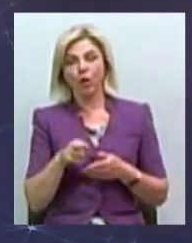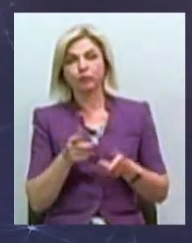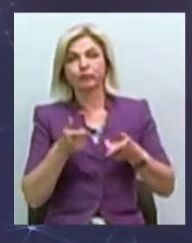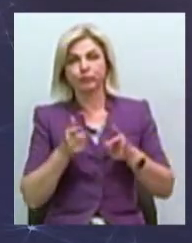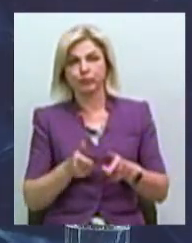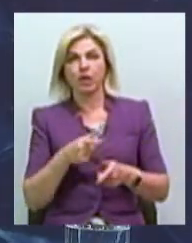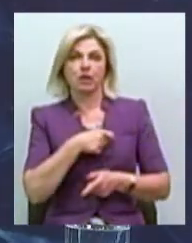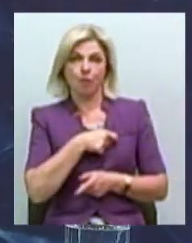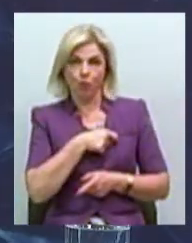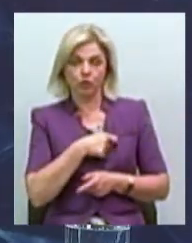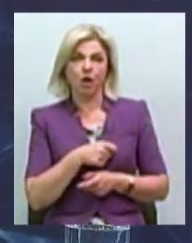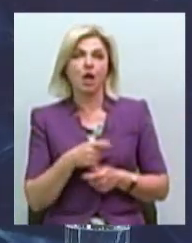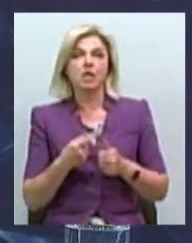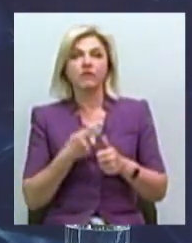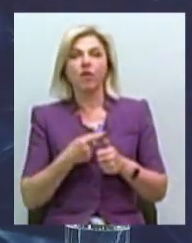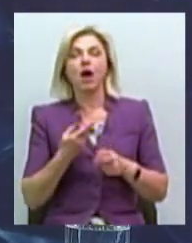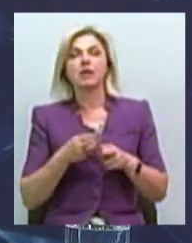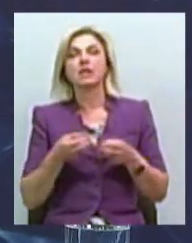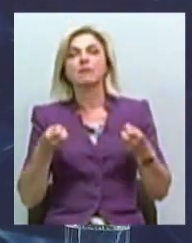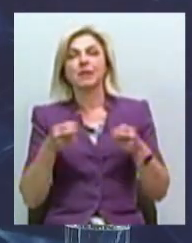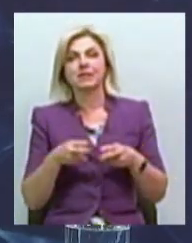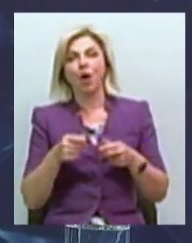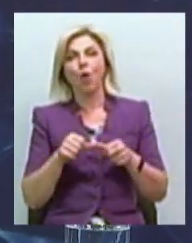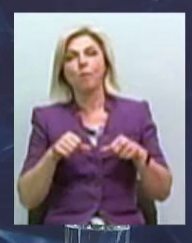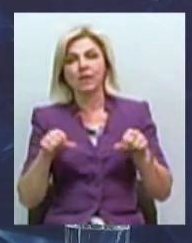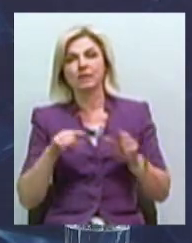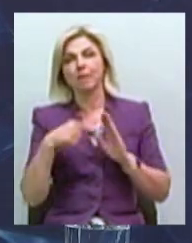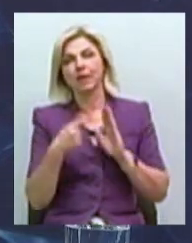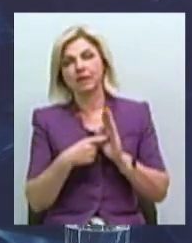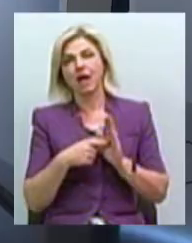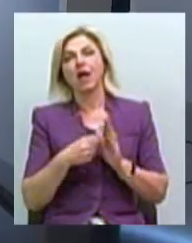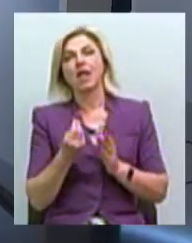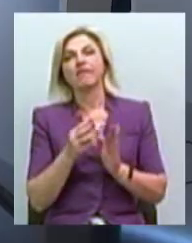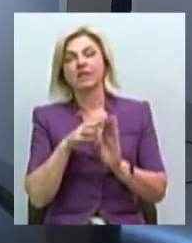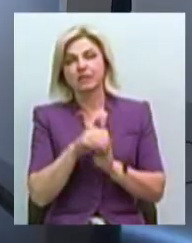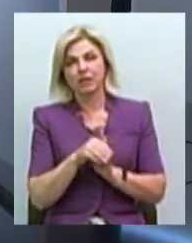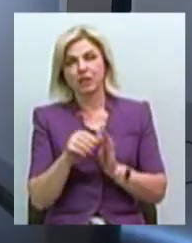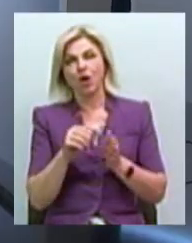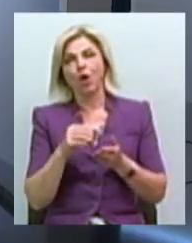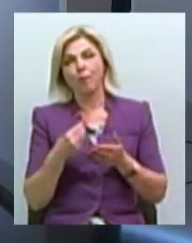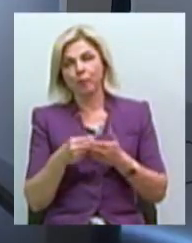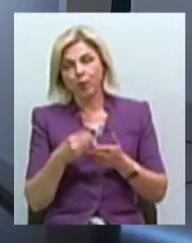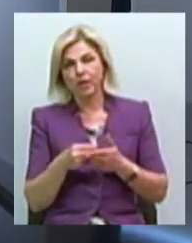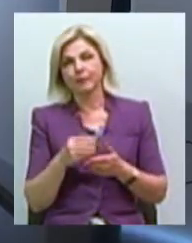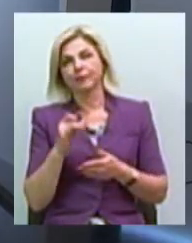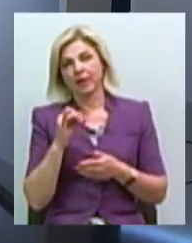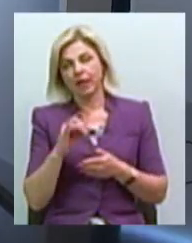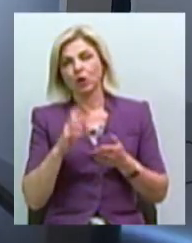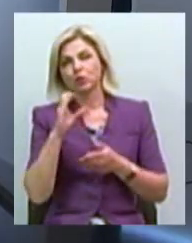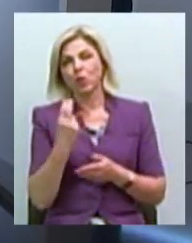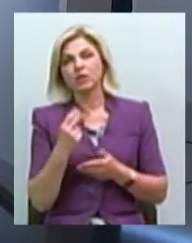сказати, профільної комісії з питань економічної та інвестиційної політики, планування, бюджету, фінансів та соціально-економічного